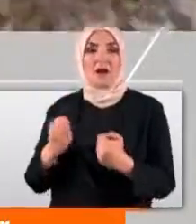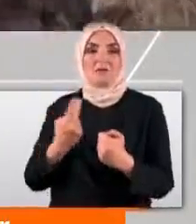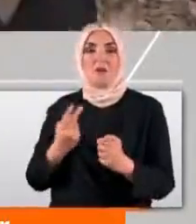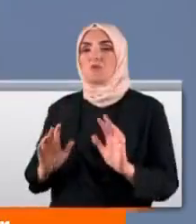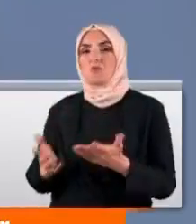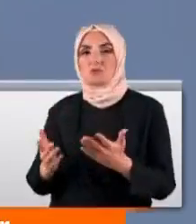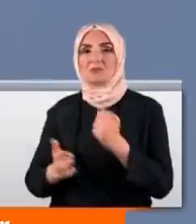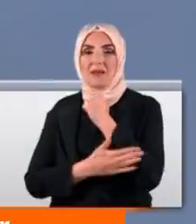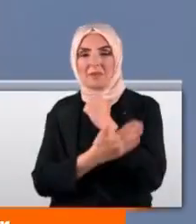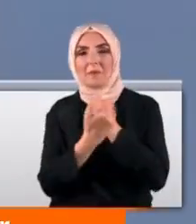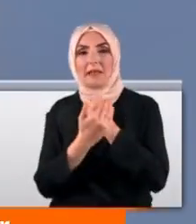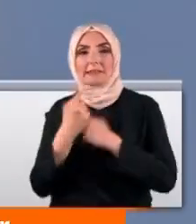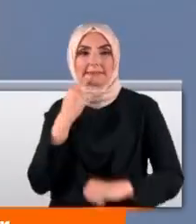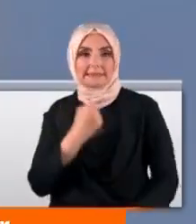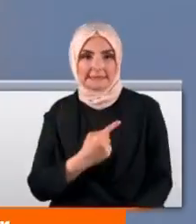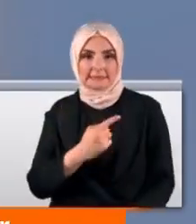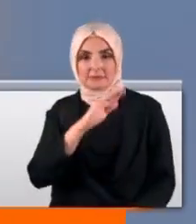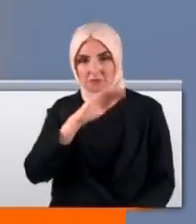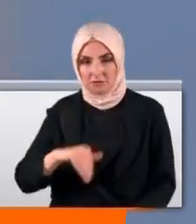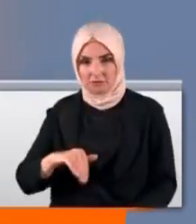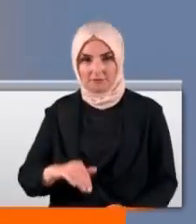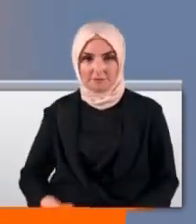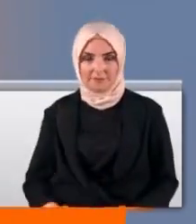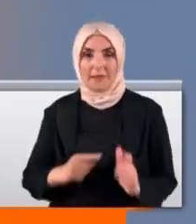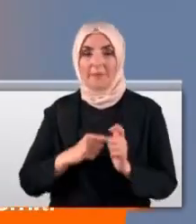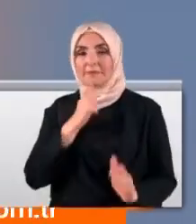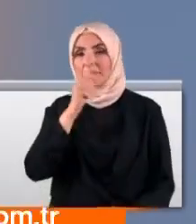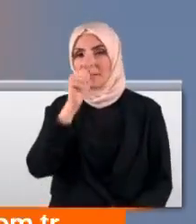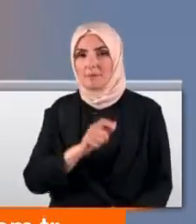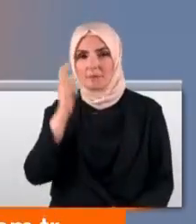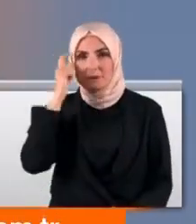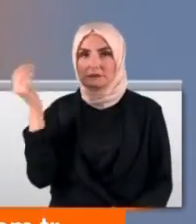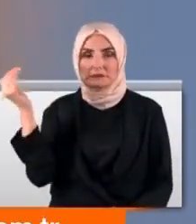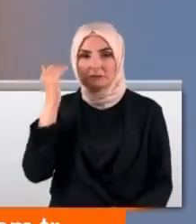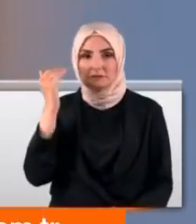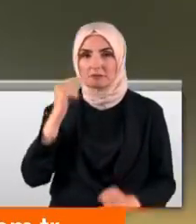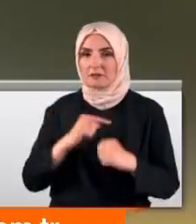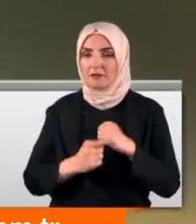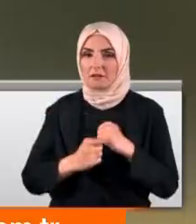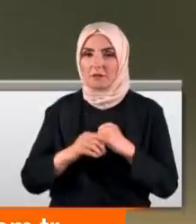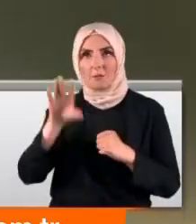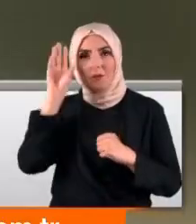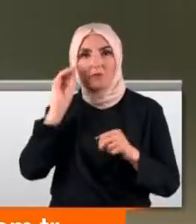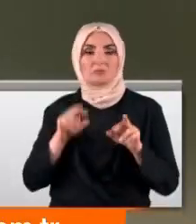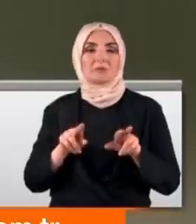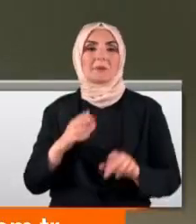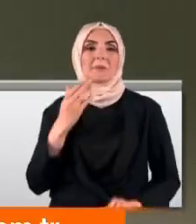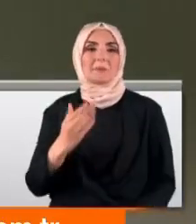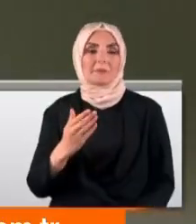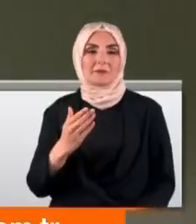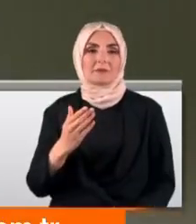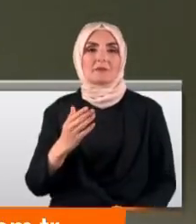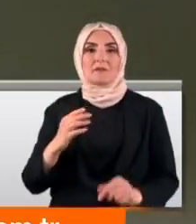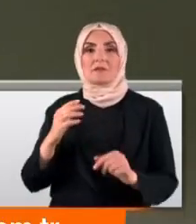alana çağırdı. Emre Öztürk sanki başına gelecekleri anlamış gibi eski ortağının gönderdiği konuma gidince işte bu fotoğrafı